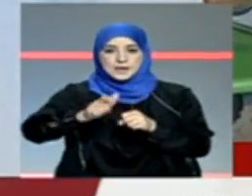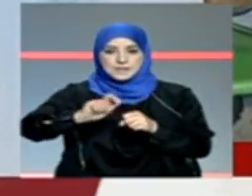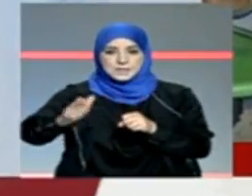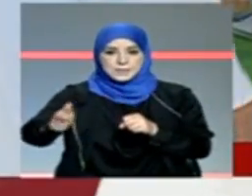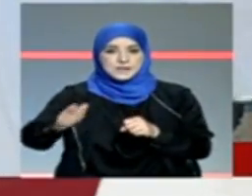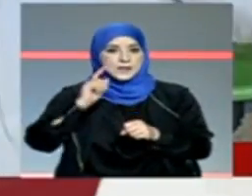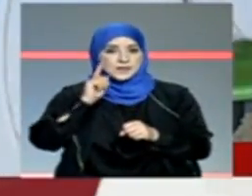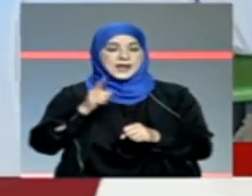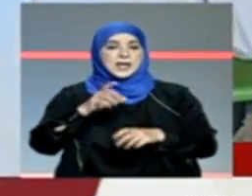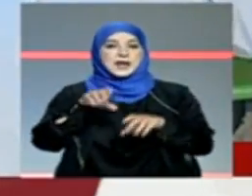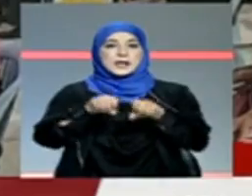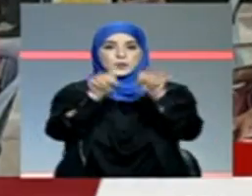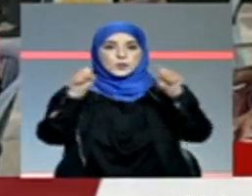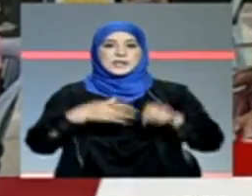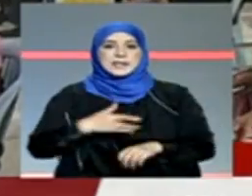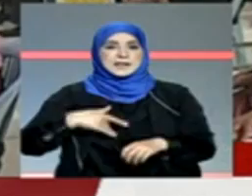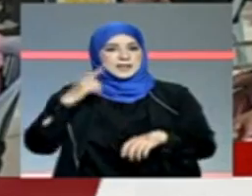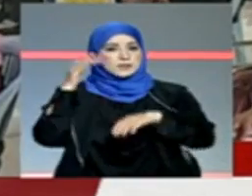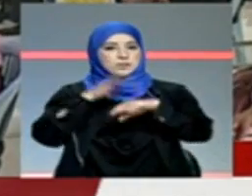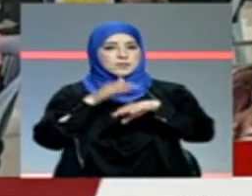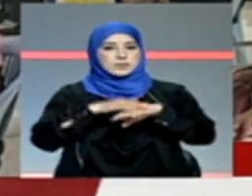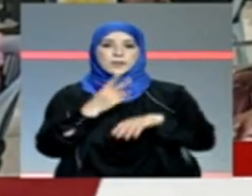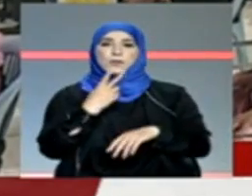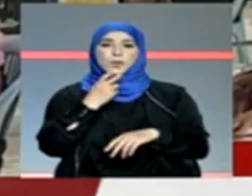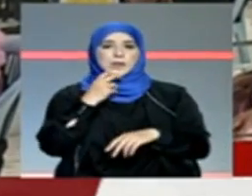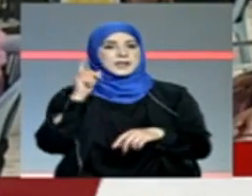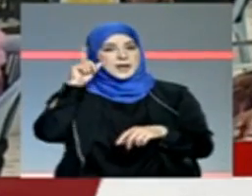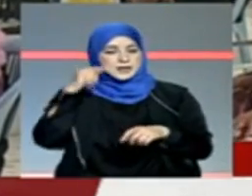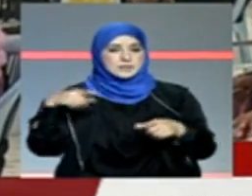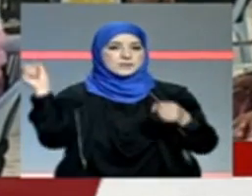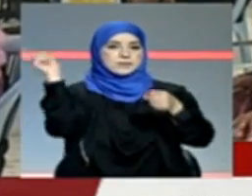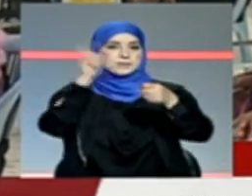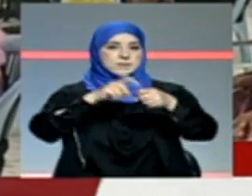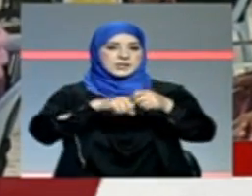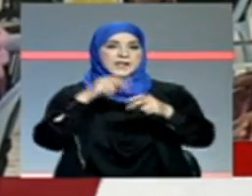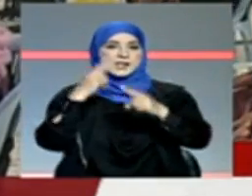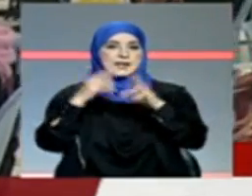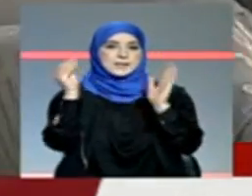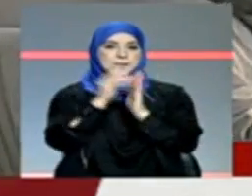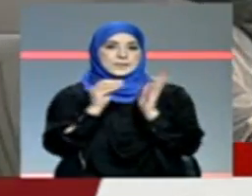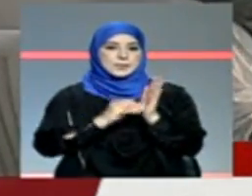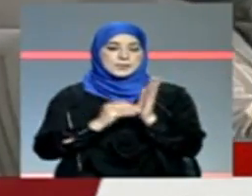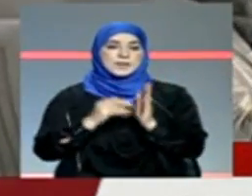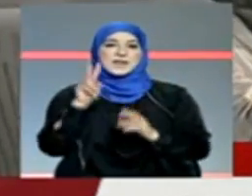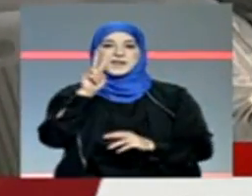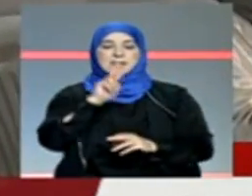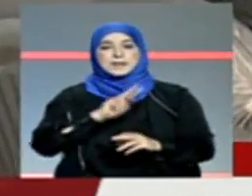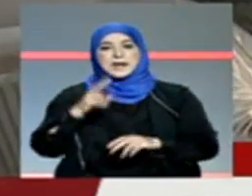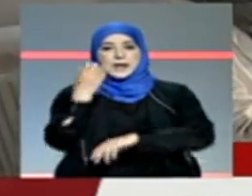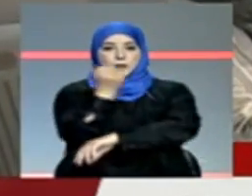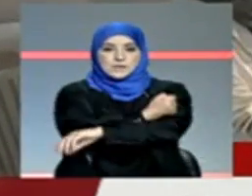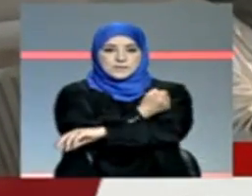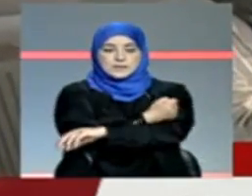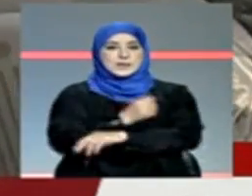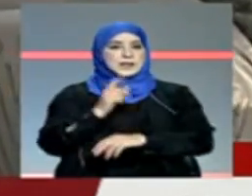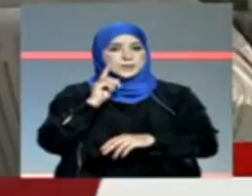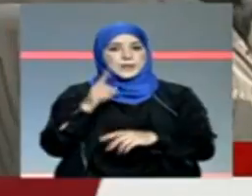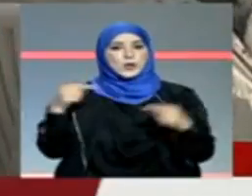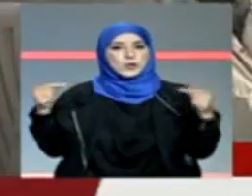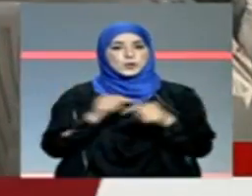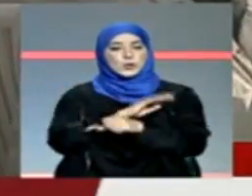تجدد السلطات الصحية دعوتها المواطنين الانخراط في منظومة التسجيل الوطنية إيفاكس وضرورة التلقيح